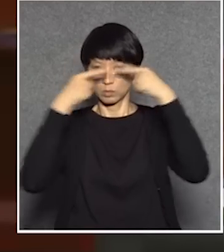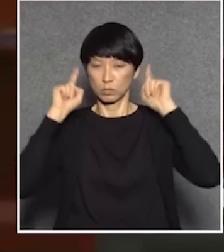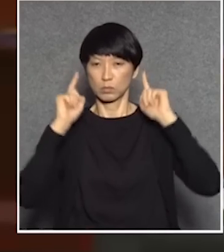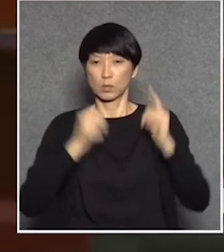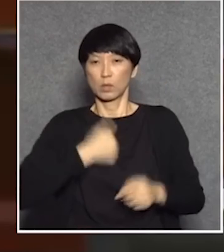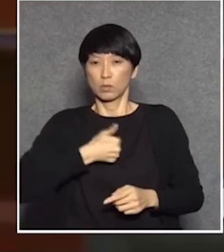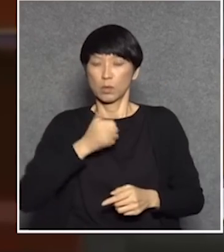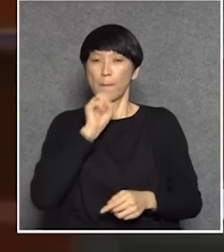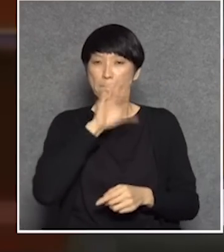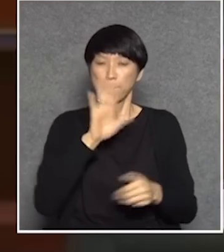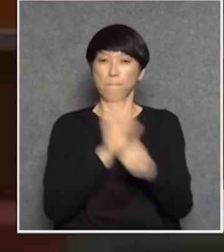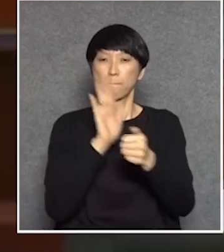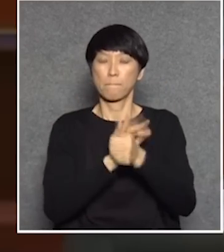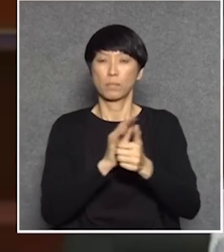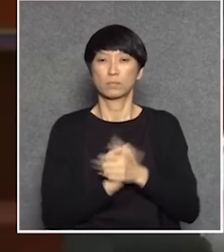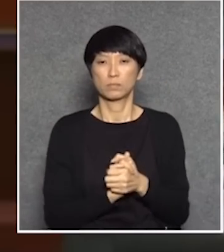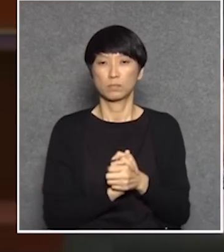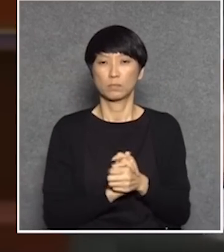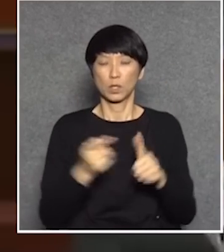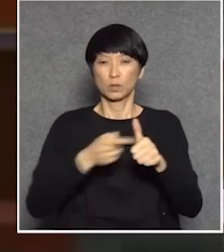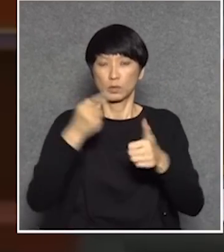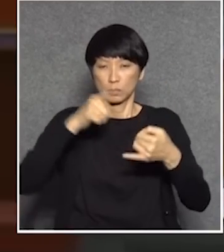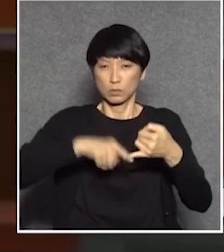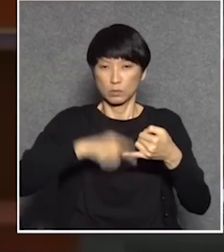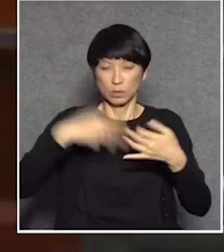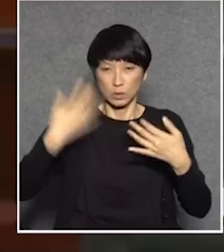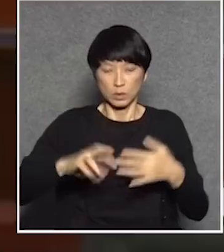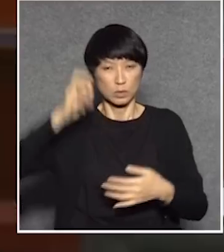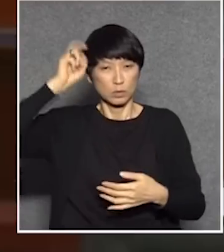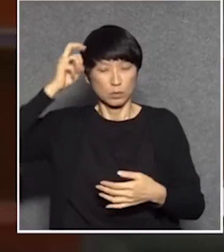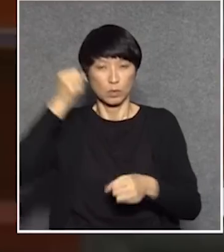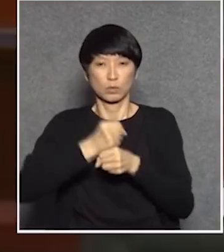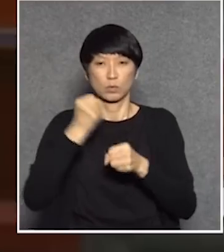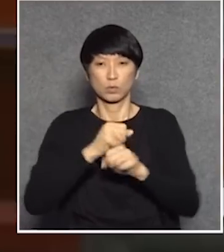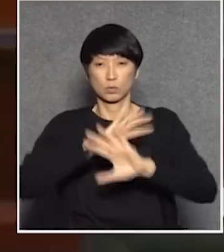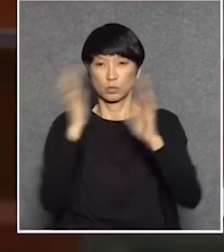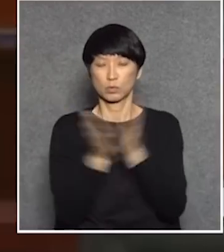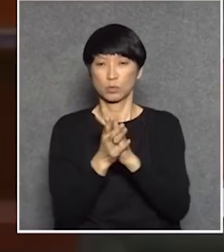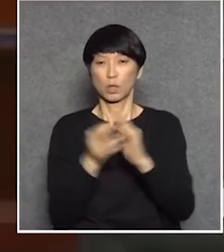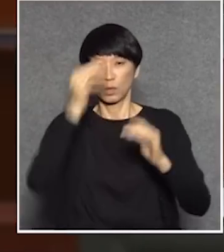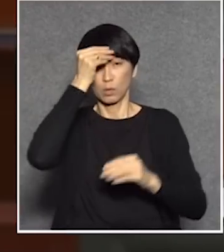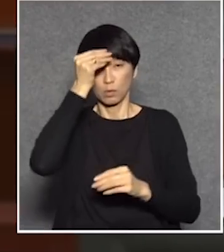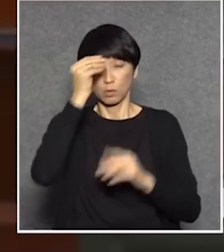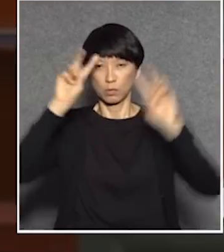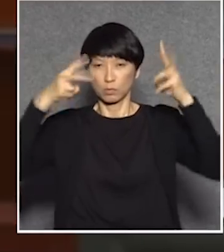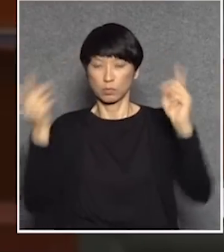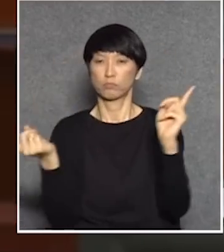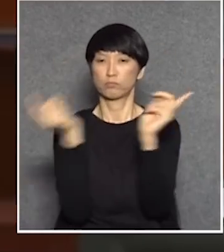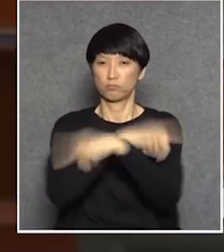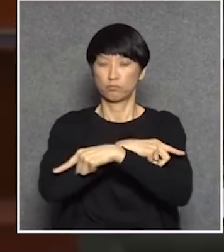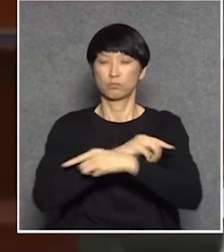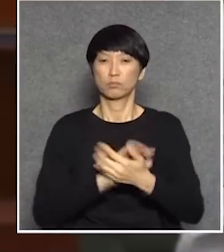幫手，是吧？這個就是先有結論後有論證的做法，完全違反這個學術原則，是吧？那